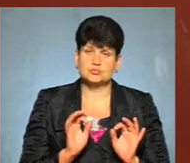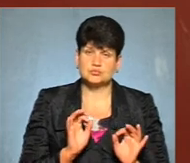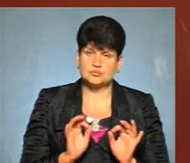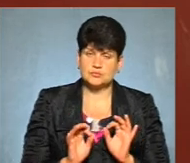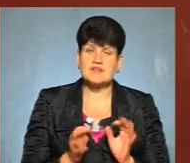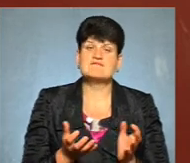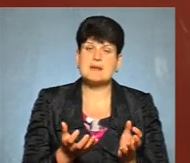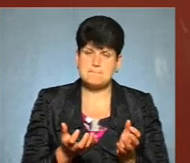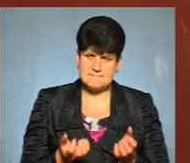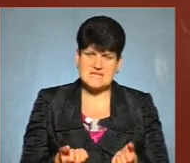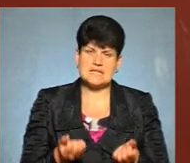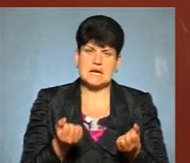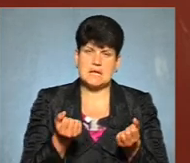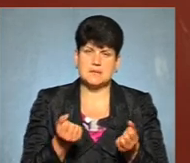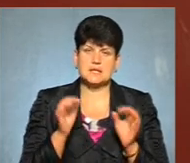ви підтримуєте